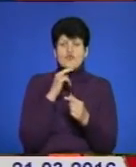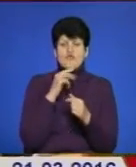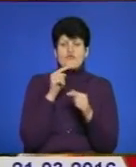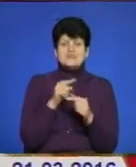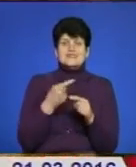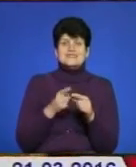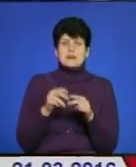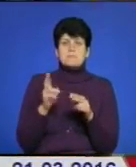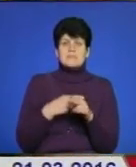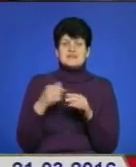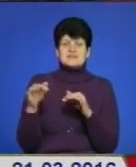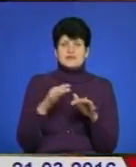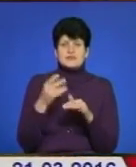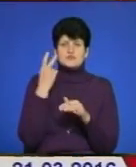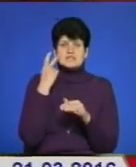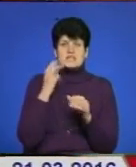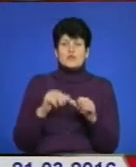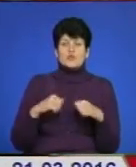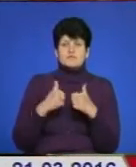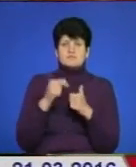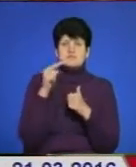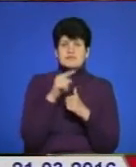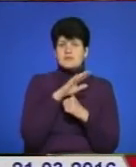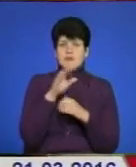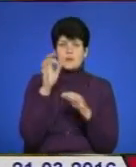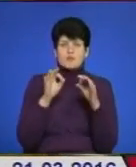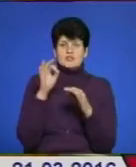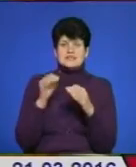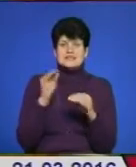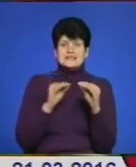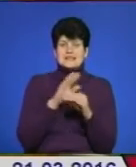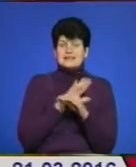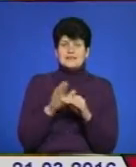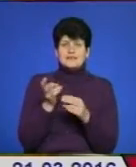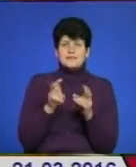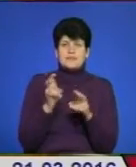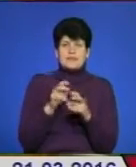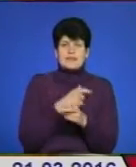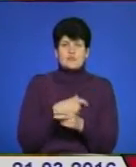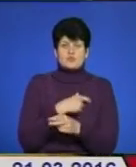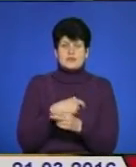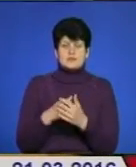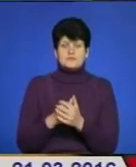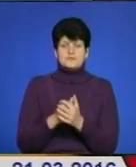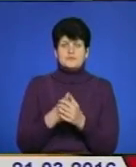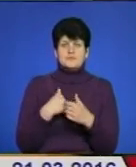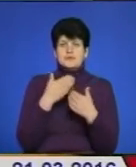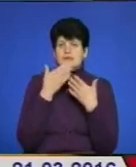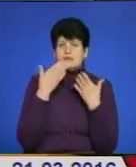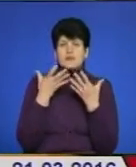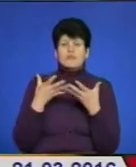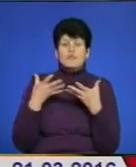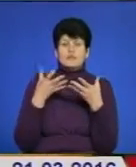це бездіяльність постійних комісій, їх непропорційний склад та невідвідування депутатами. Ми не маємо впливу